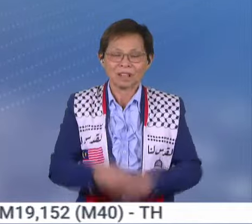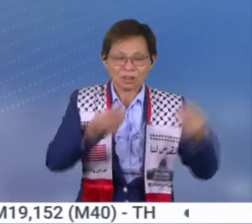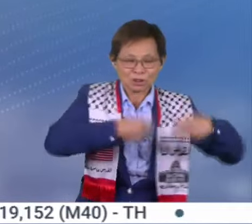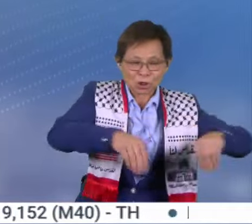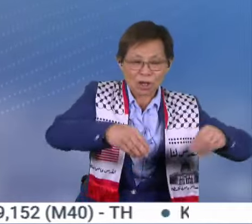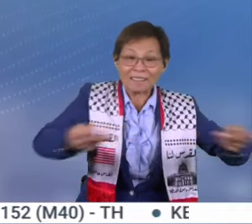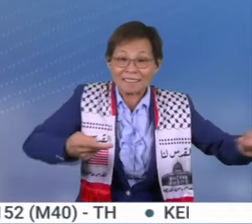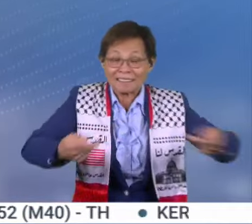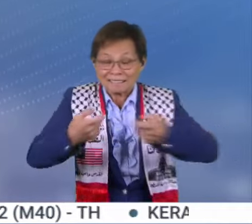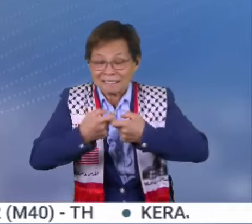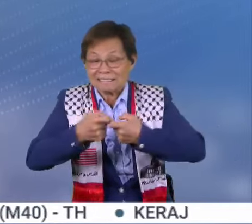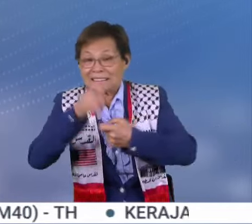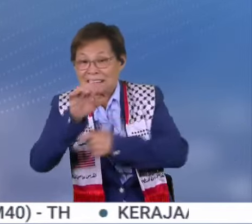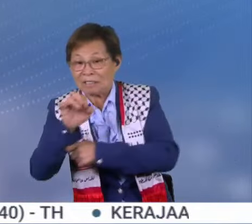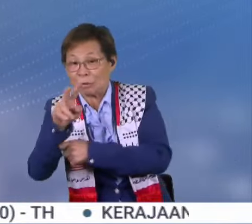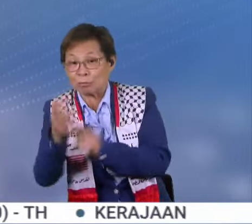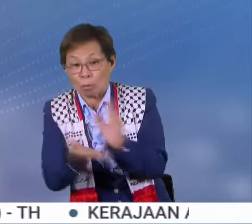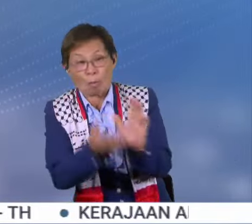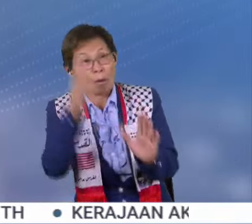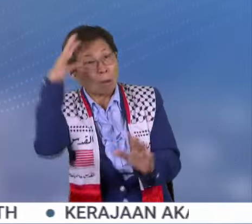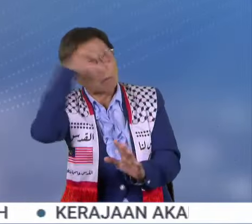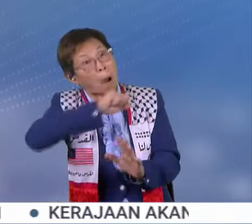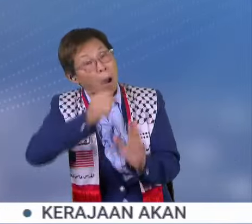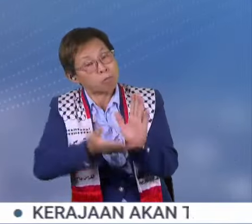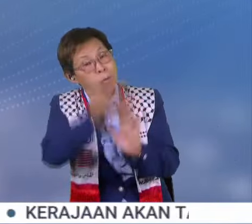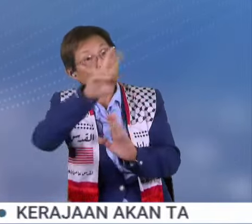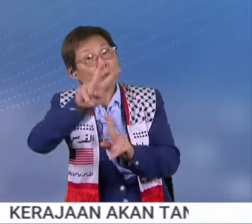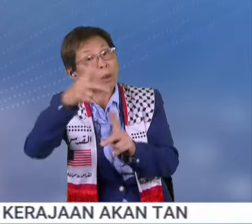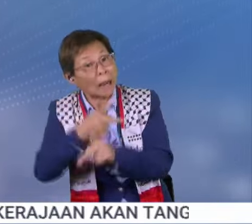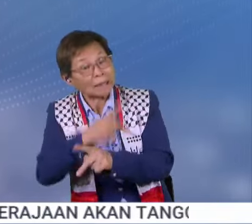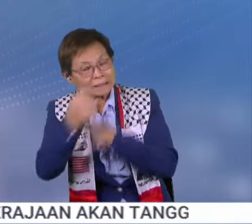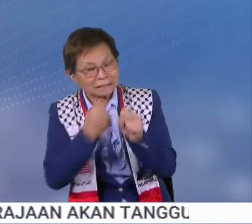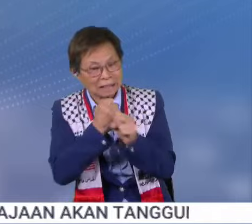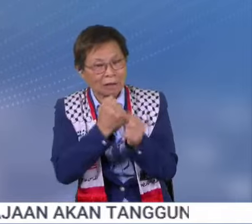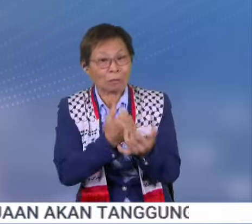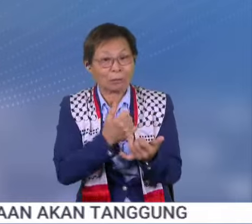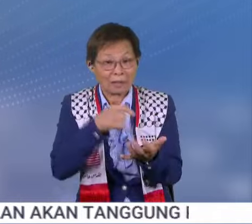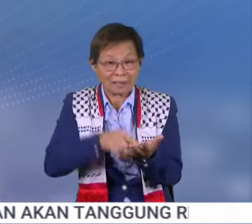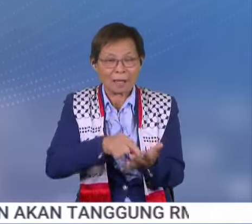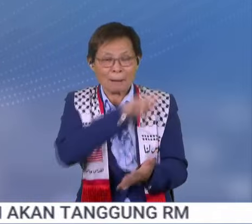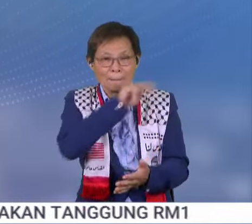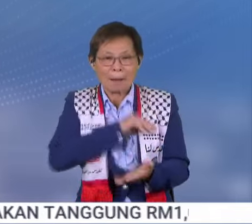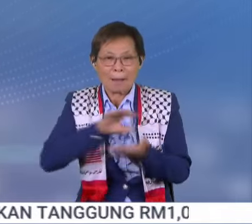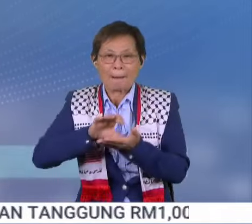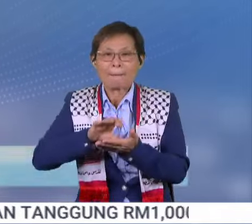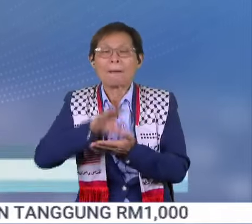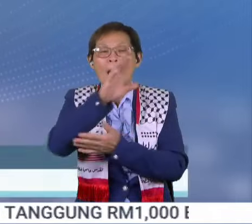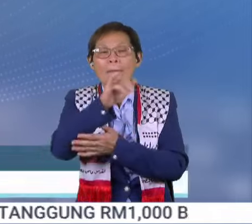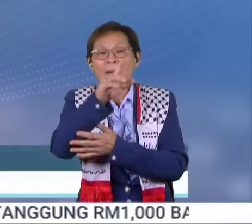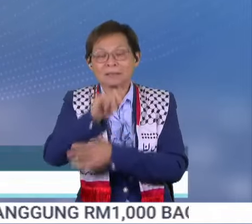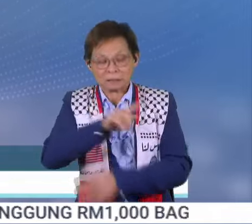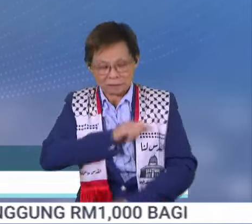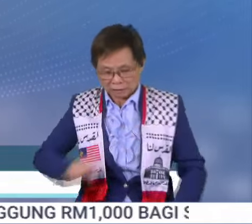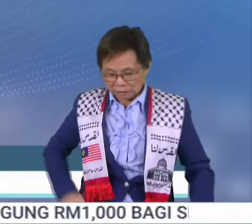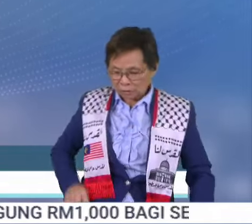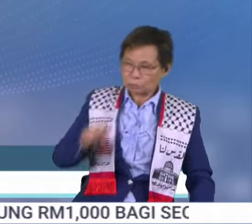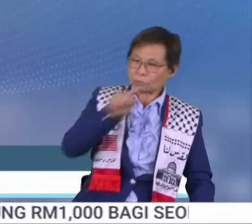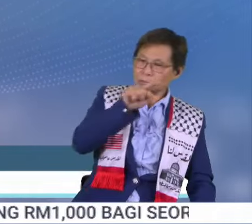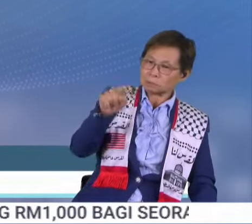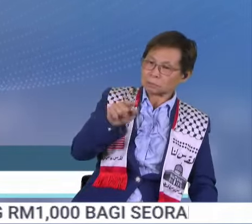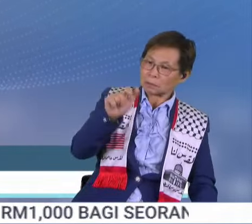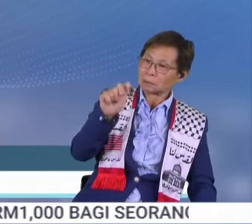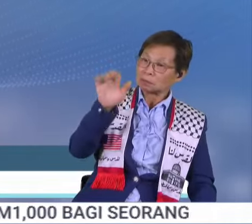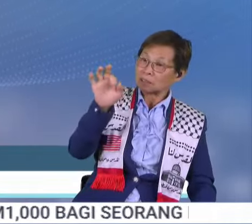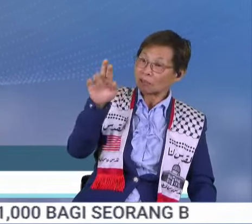Jualan kenderaan elektrik EV dianggar meningkat dua kali ganda tahun ini. Menurut Menteri Pelaburan, Perdagangan dan Industri Tengku Dato' Sri Zafrul Tengku